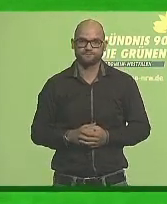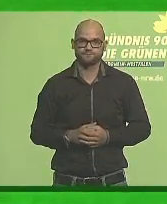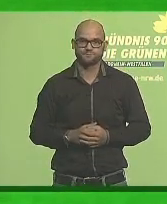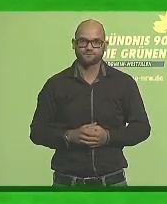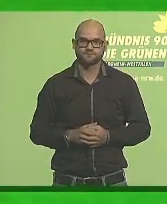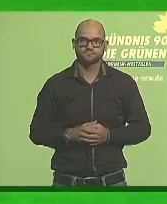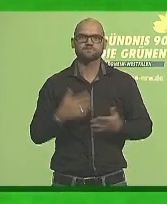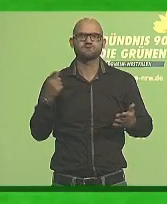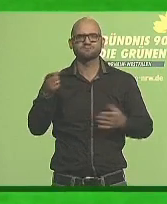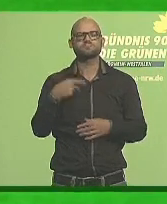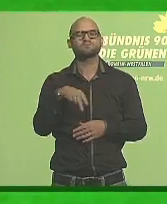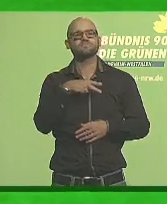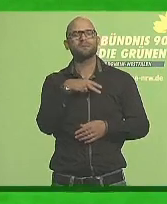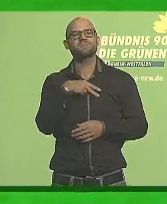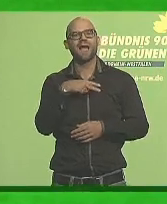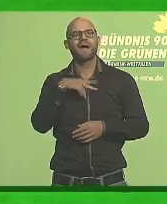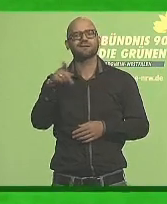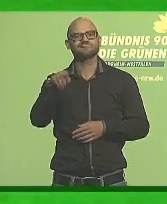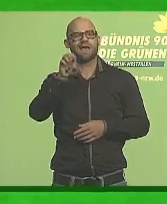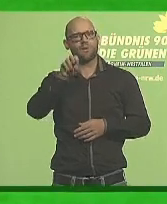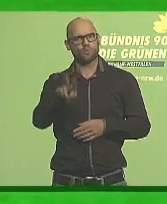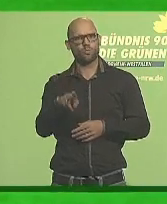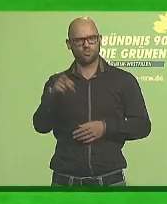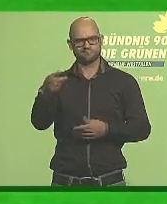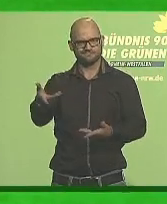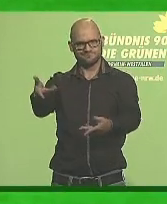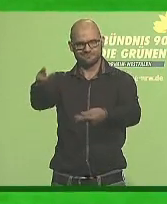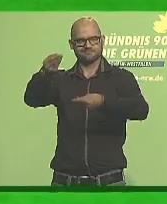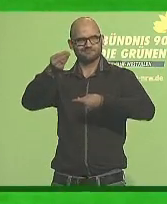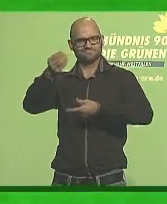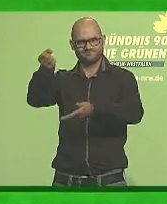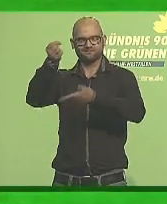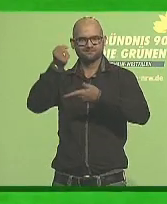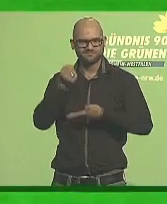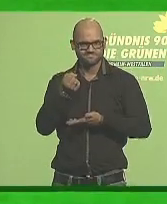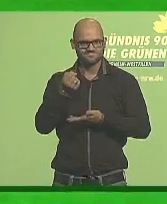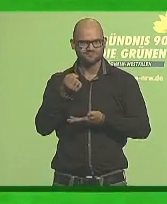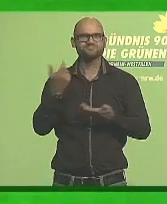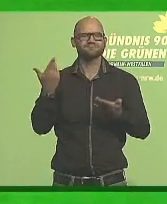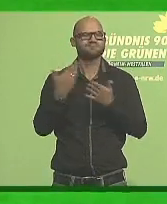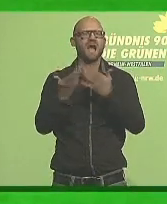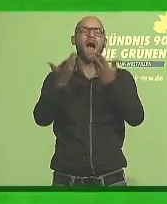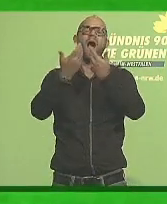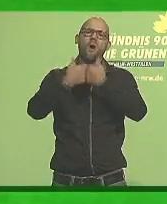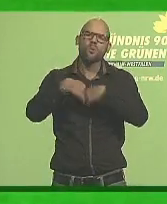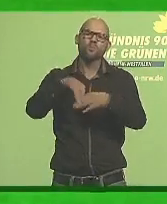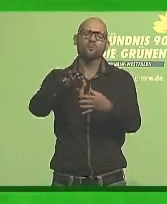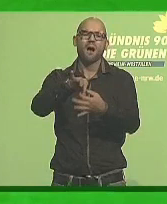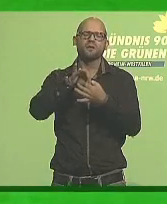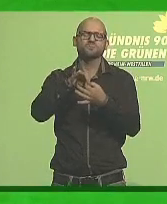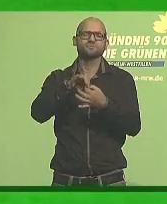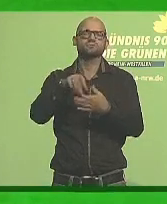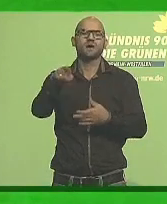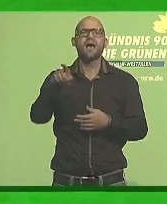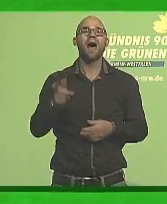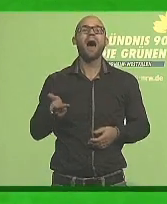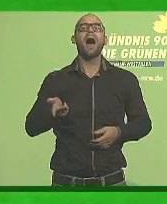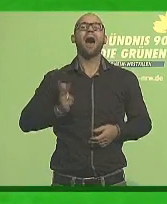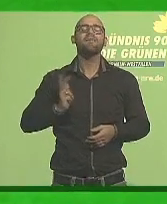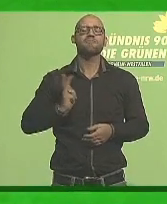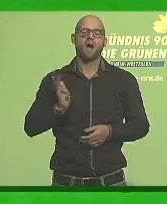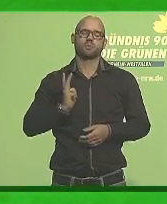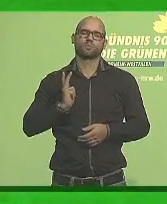Preis tatsächlich dafür steht, dass von uns erwartet wird, und zwar von jedem und